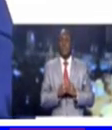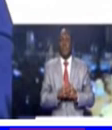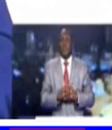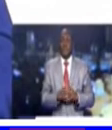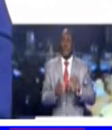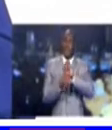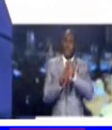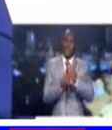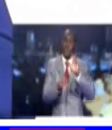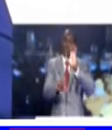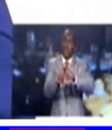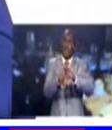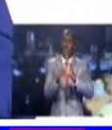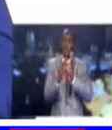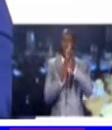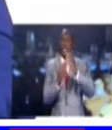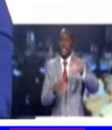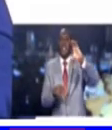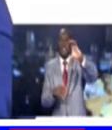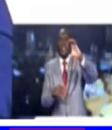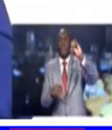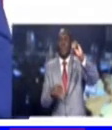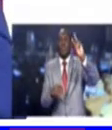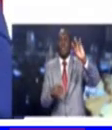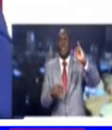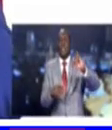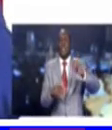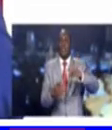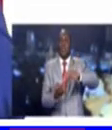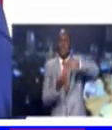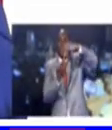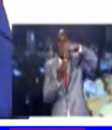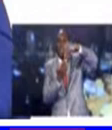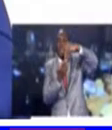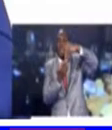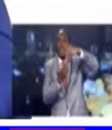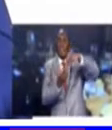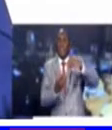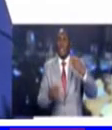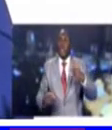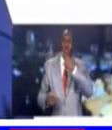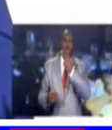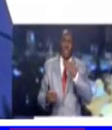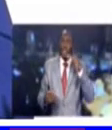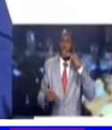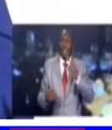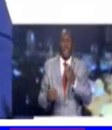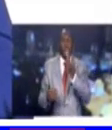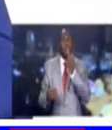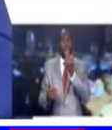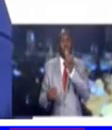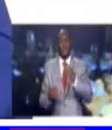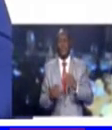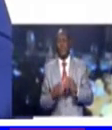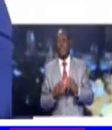les plus touchés par la crise du cojep 19 en particulier l'hôtellerie la restauration